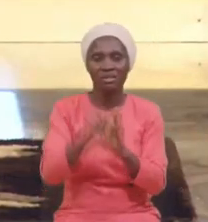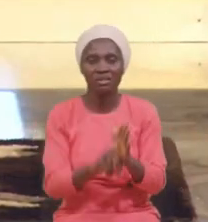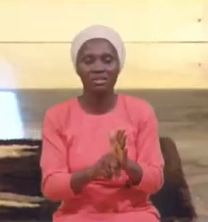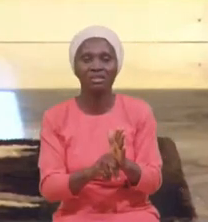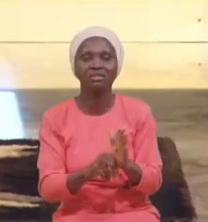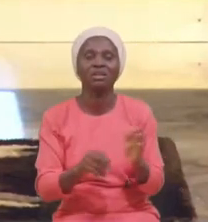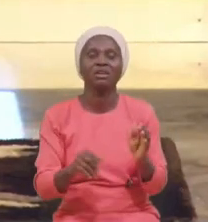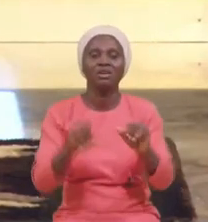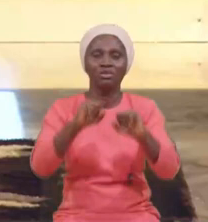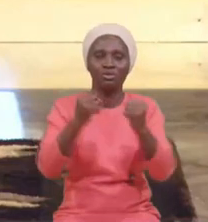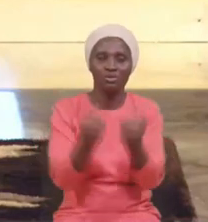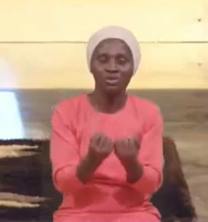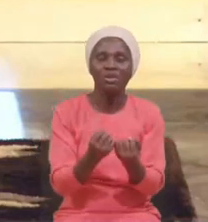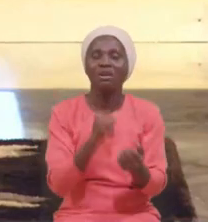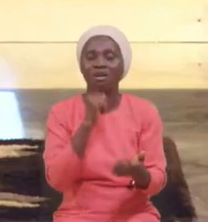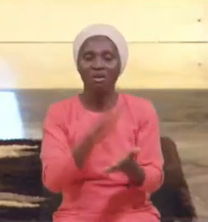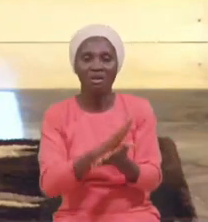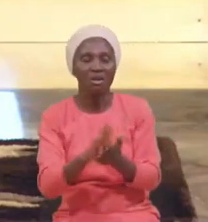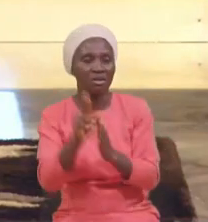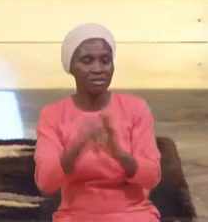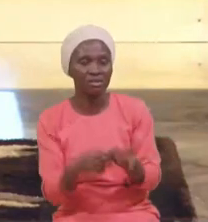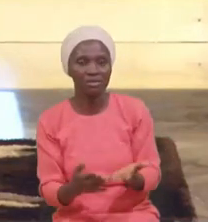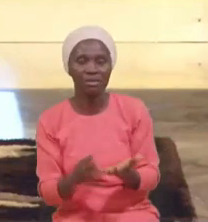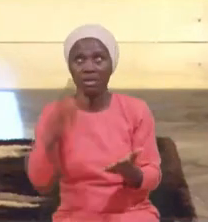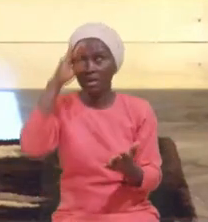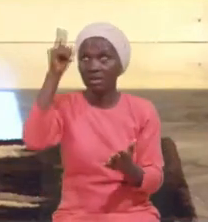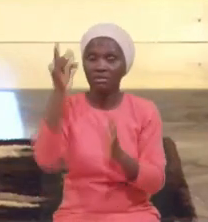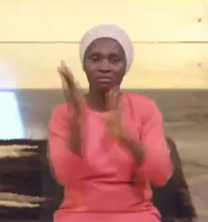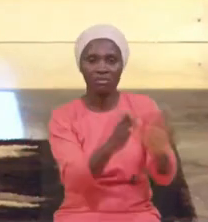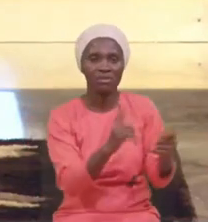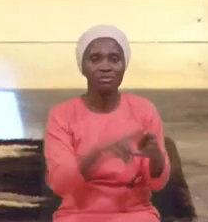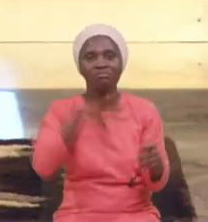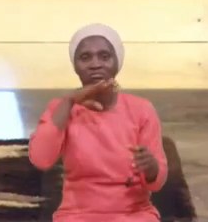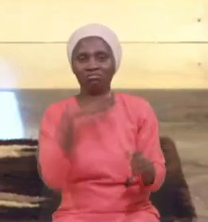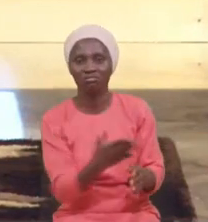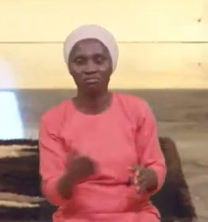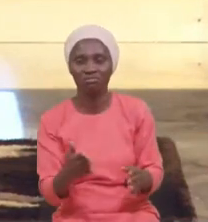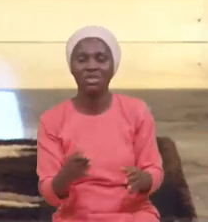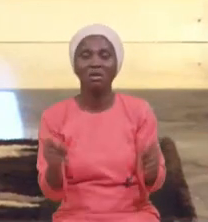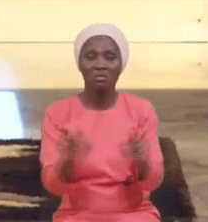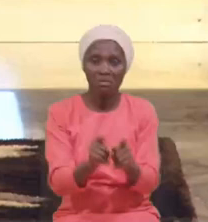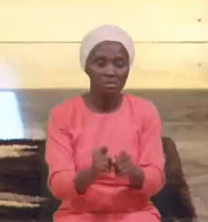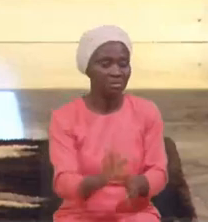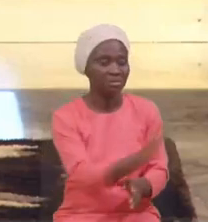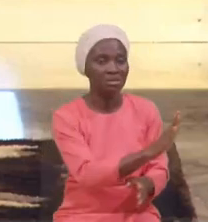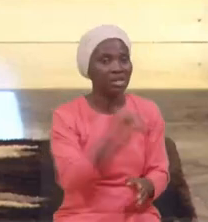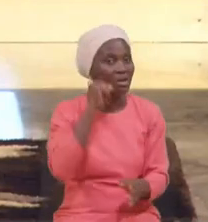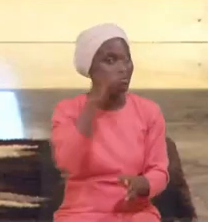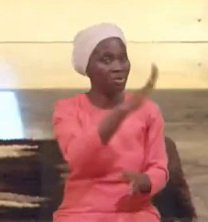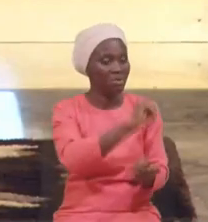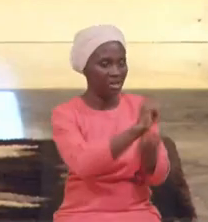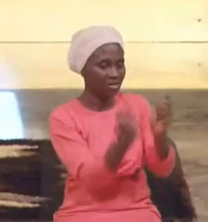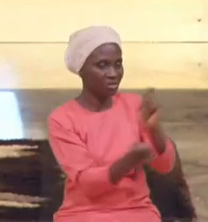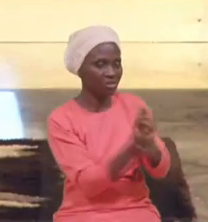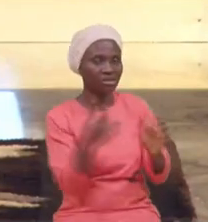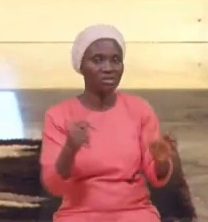l'impureté spirituelle, l'impureté sociale. C'est pourquoi Dieu les a livrés à des passions infâmes, car les